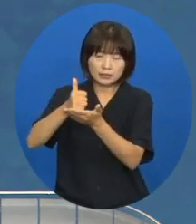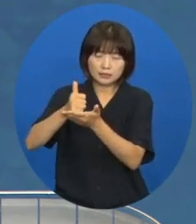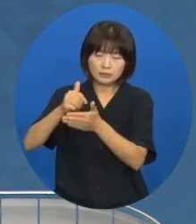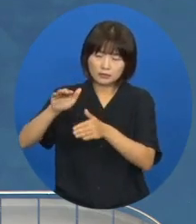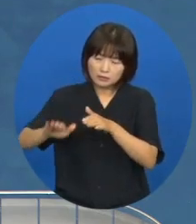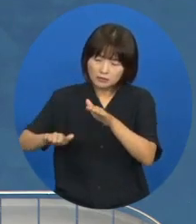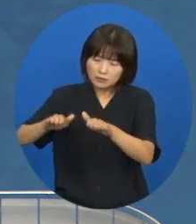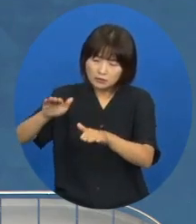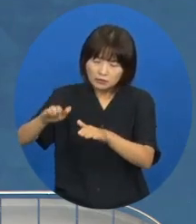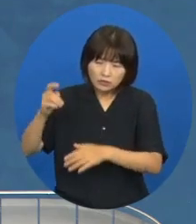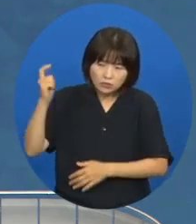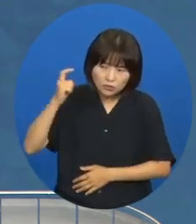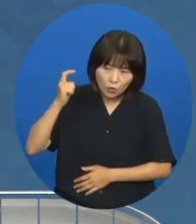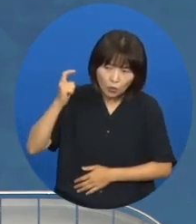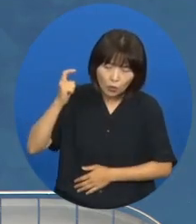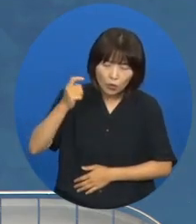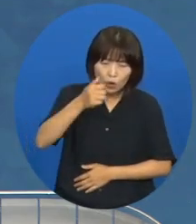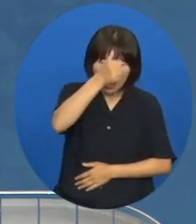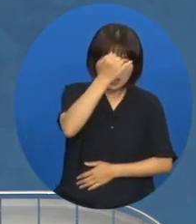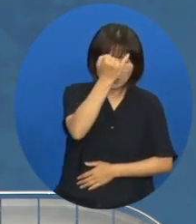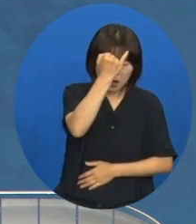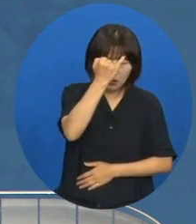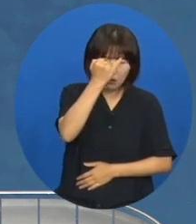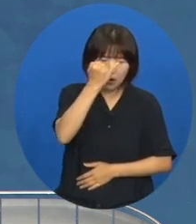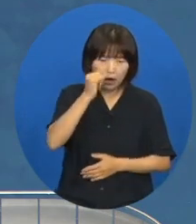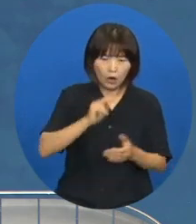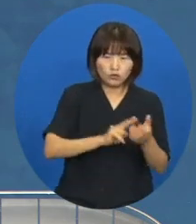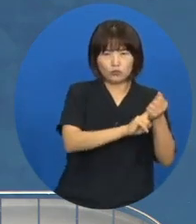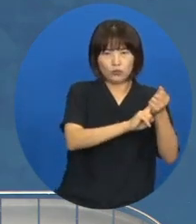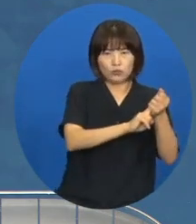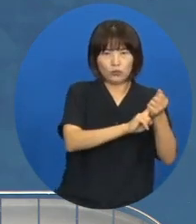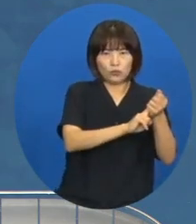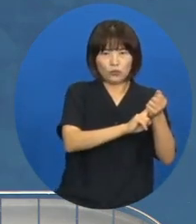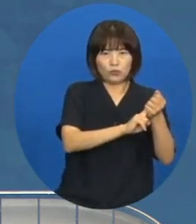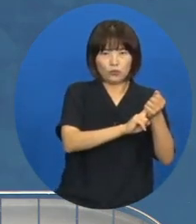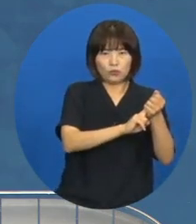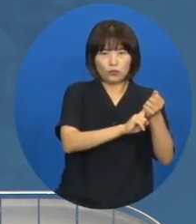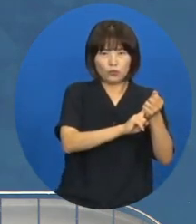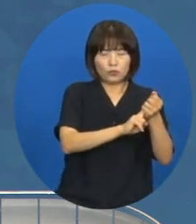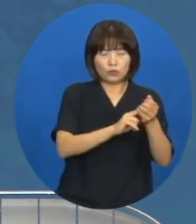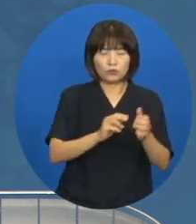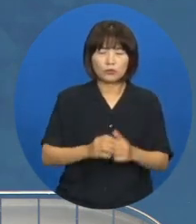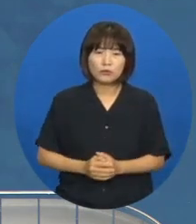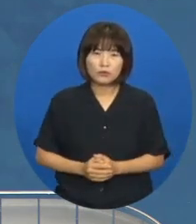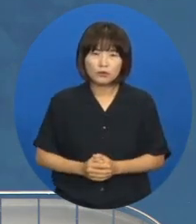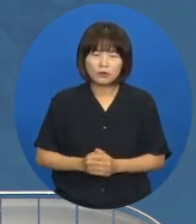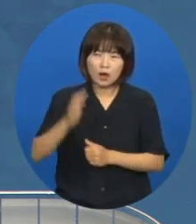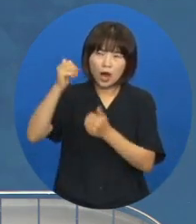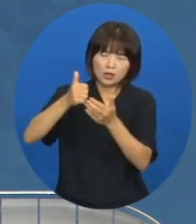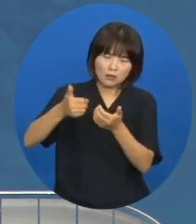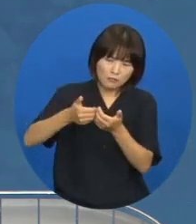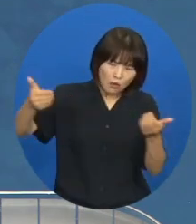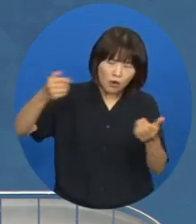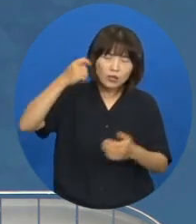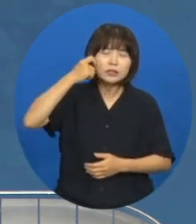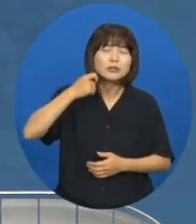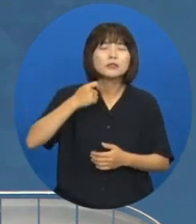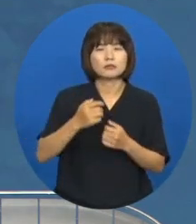부르시는 소리를 듣고 아담과 하와가 스스로 숨어버렸어요. 너무 낯설고 먼 하나님으로